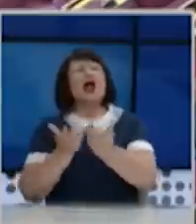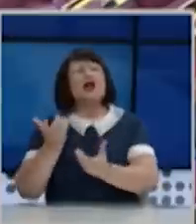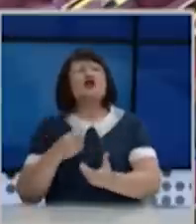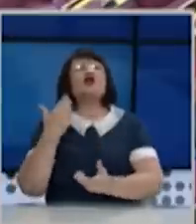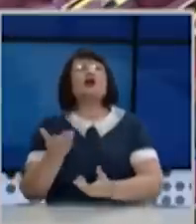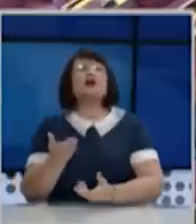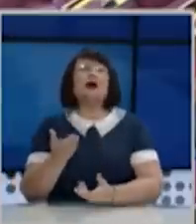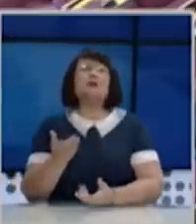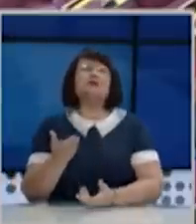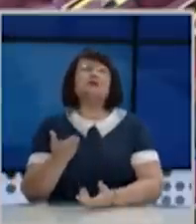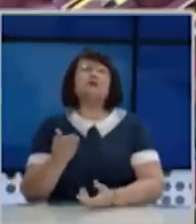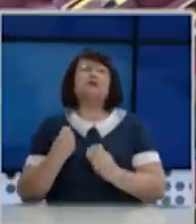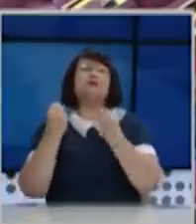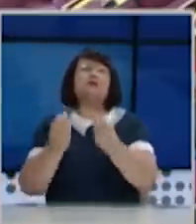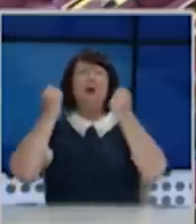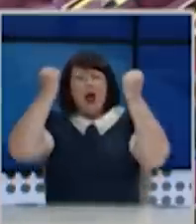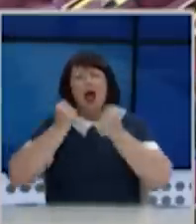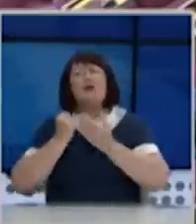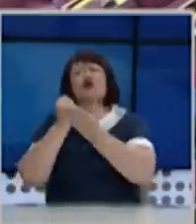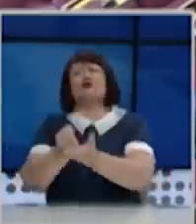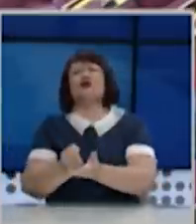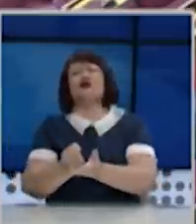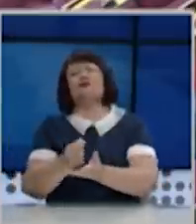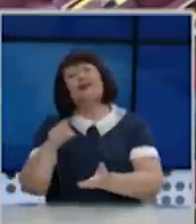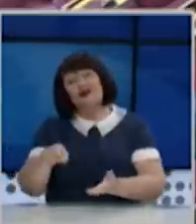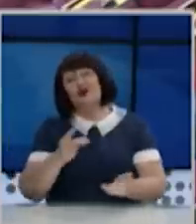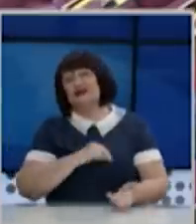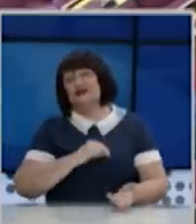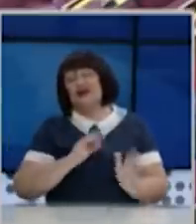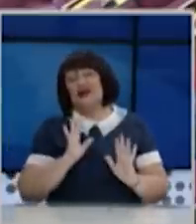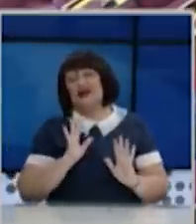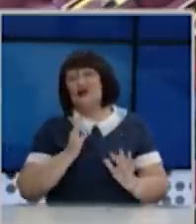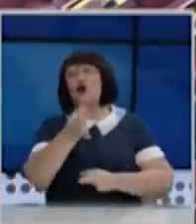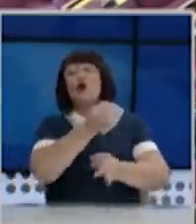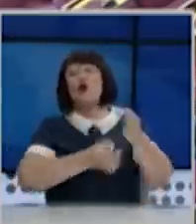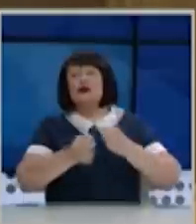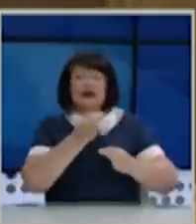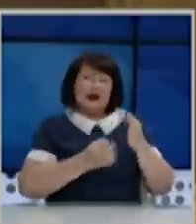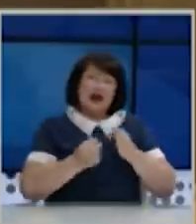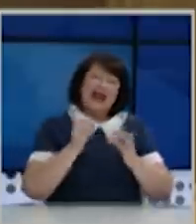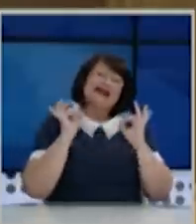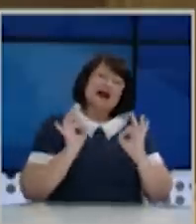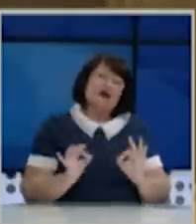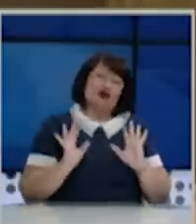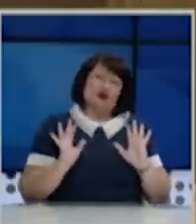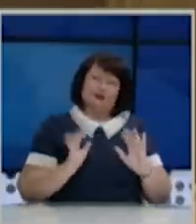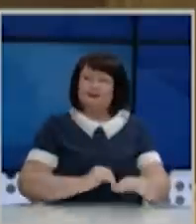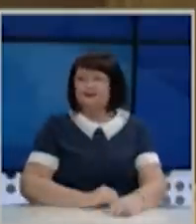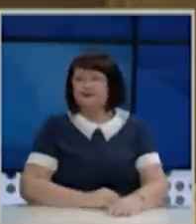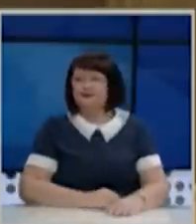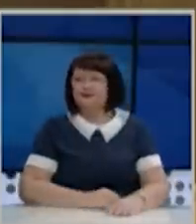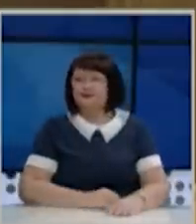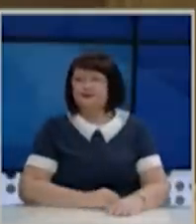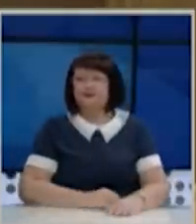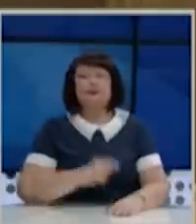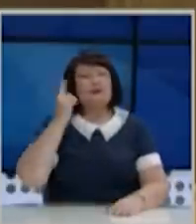δώσει κάποιες ψευτοαποζημιώσεις. Κοινικά έτσι είναι. Ό,τι και να πείτε. Έτσι ακριβώς Είναι. Αυτή είναι